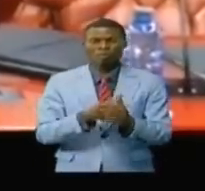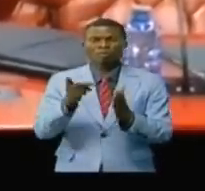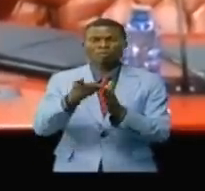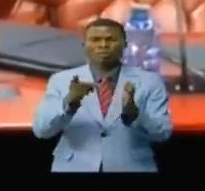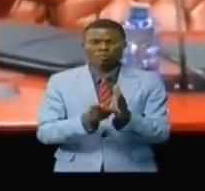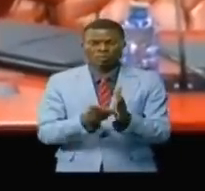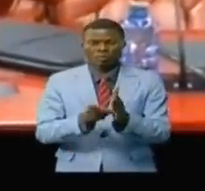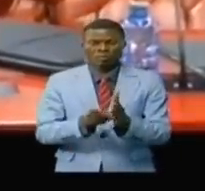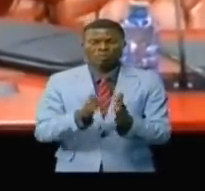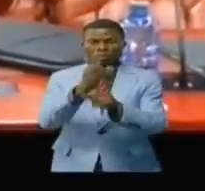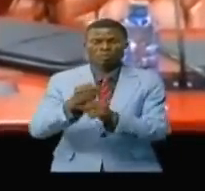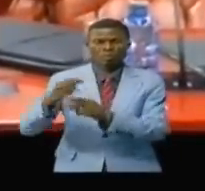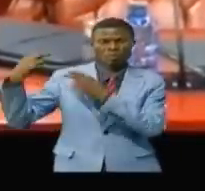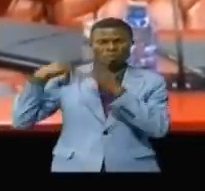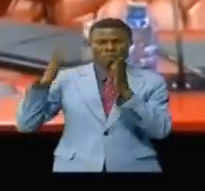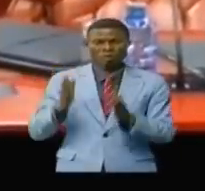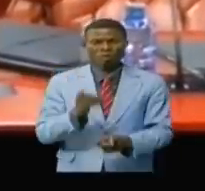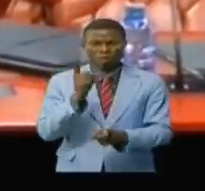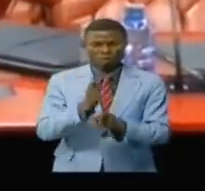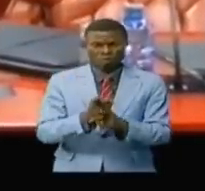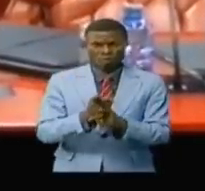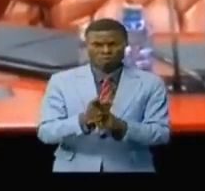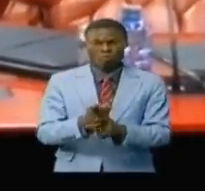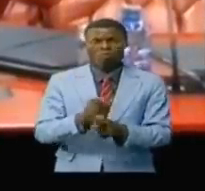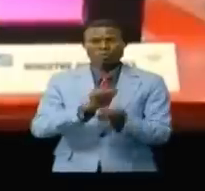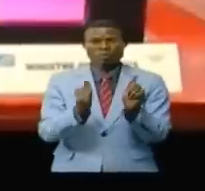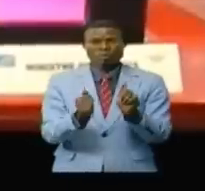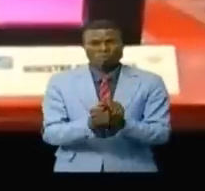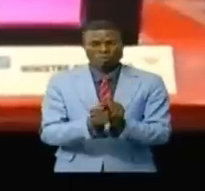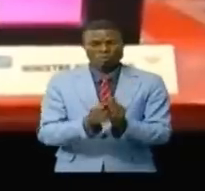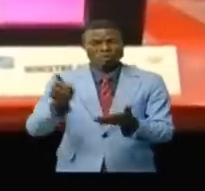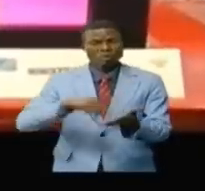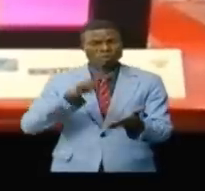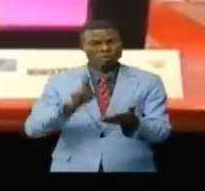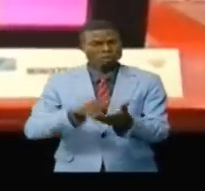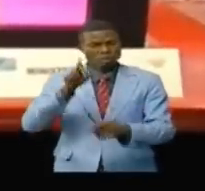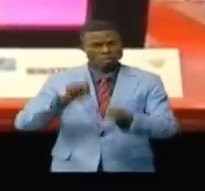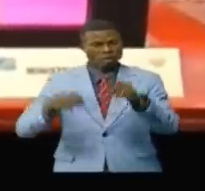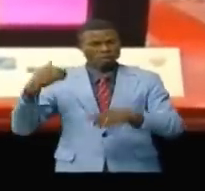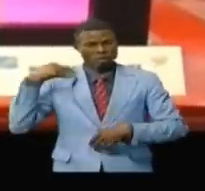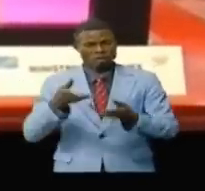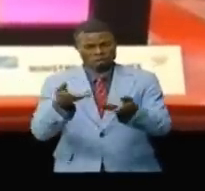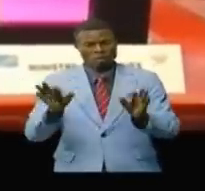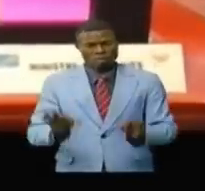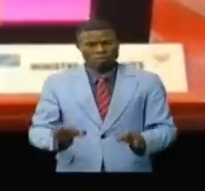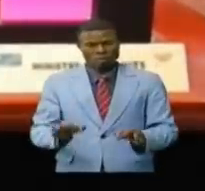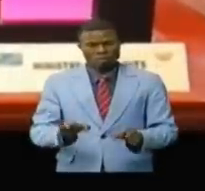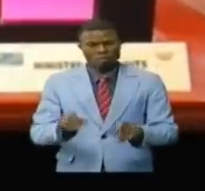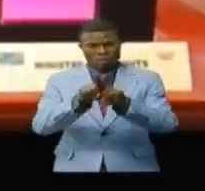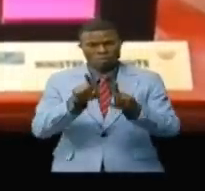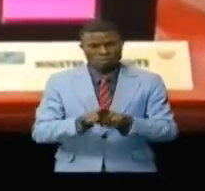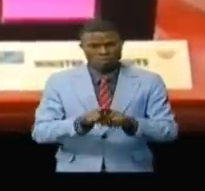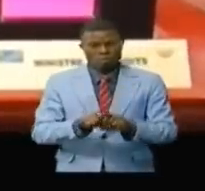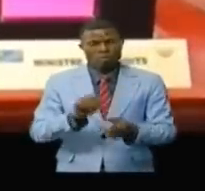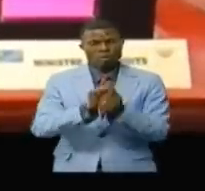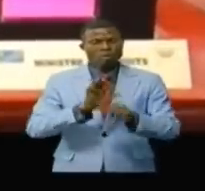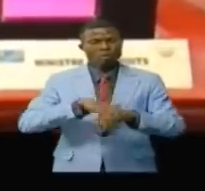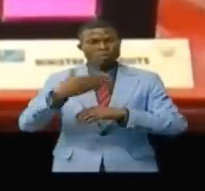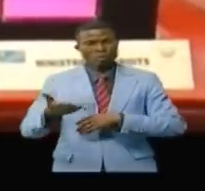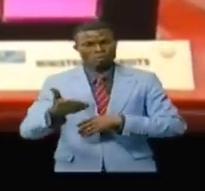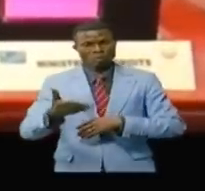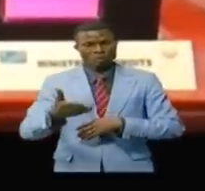de la propriété exclusive, inaliénable et imprescriptible de l'État sur le sol, et par voie de conséquence,